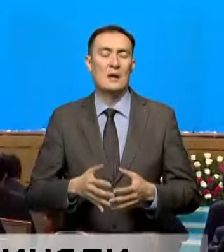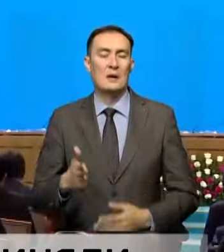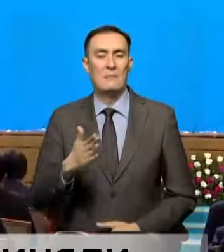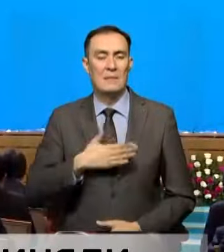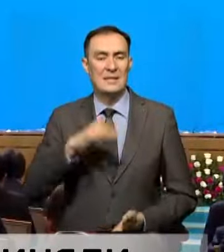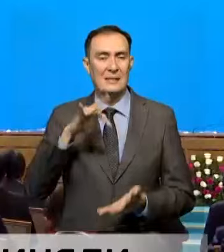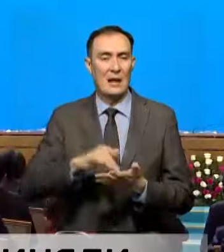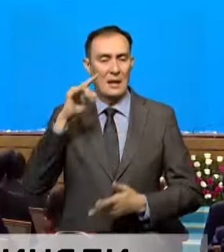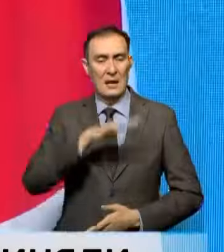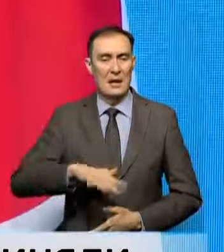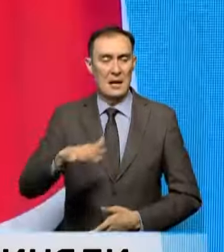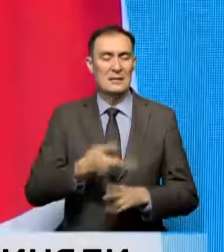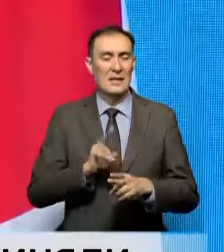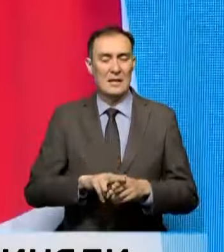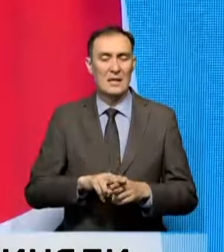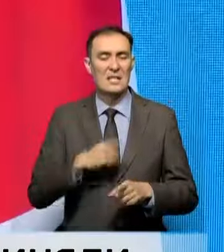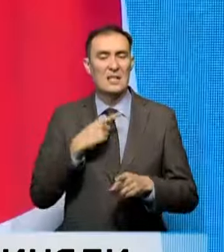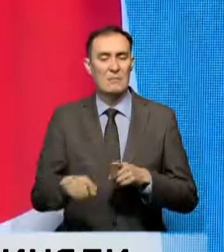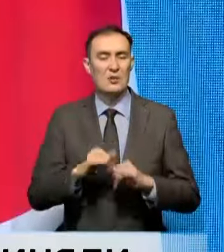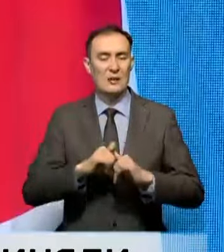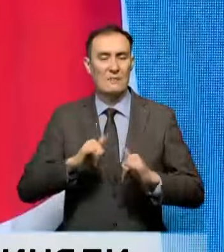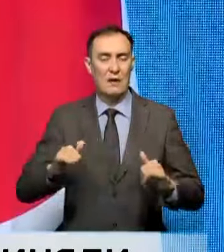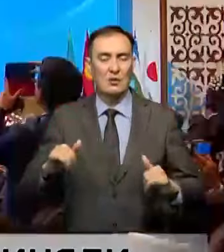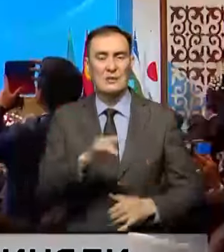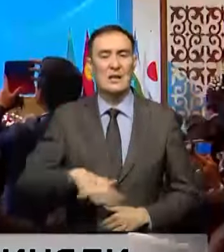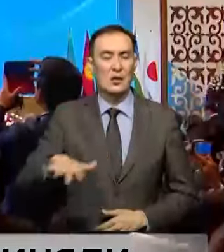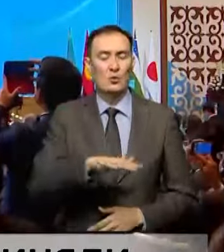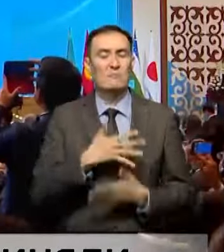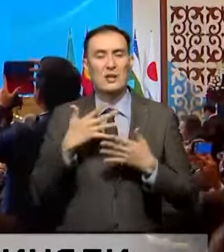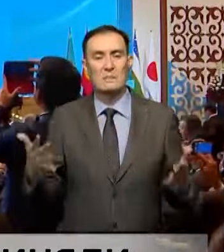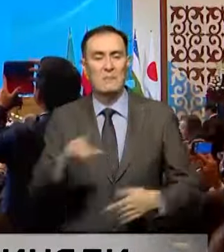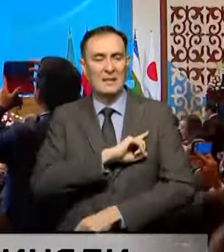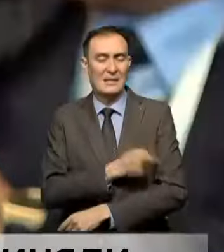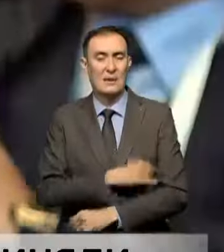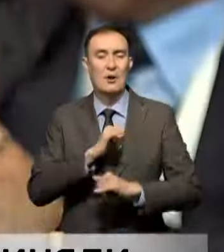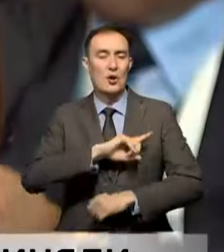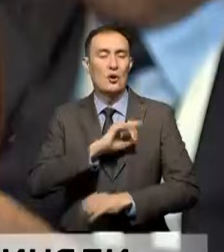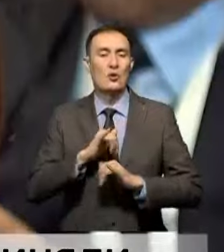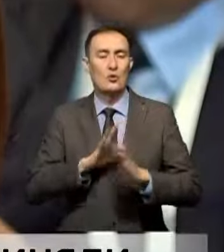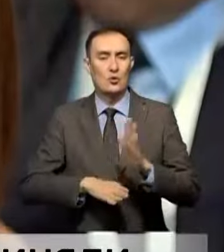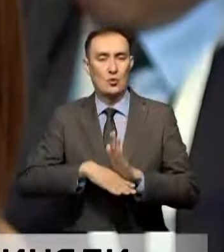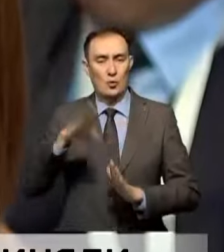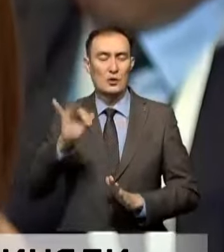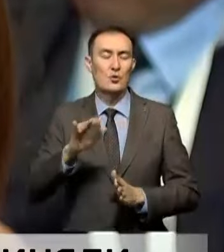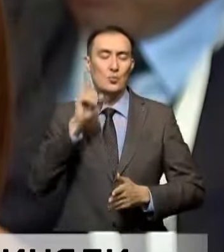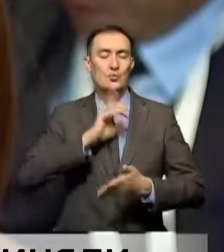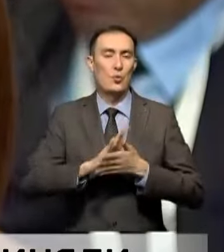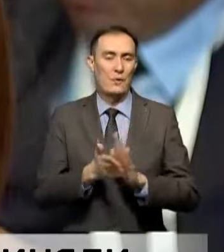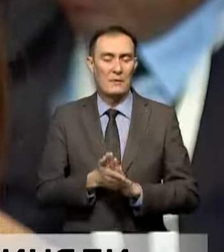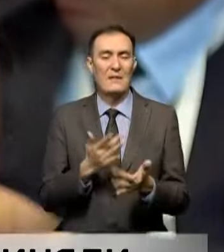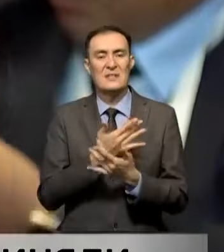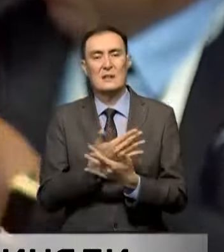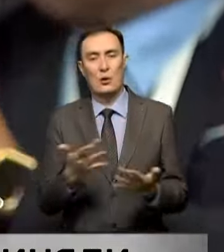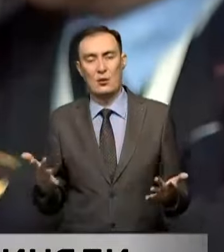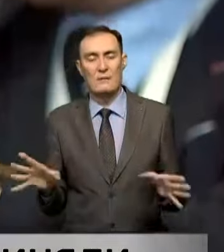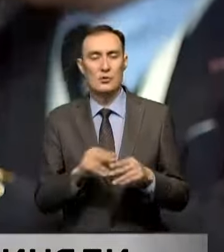очередь, Центральная Азия – это динамично развивающийся регион с огромным потенциалом роста и всеми условиями для